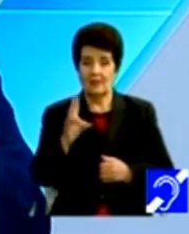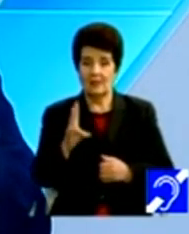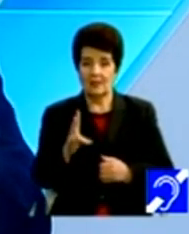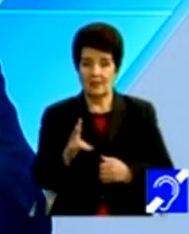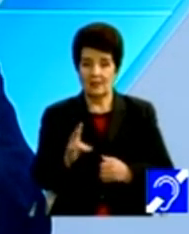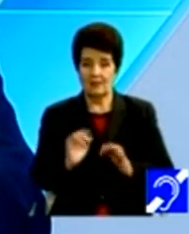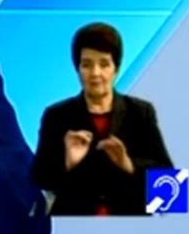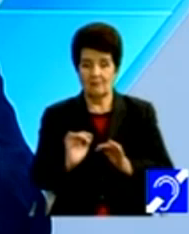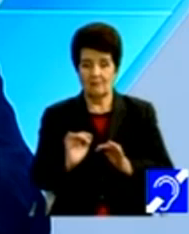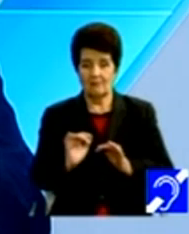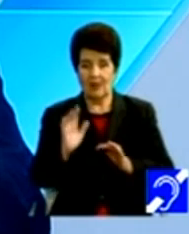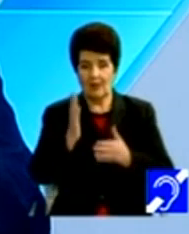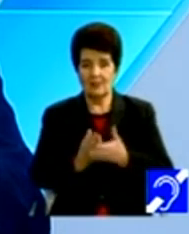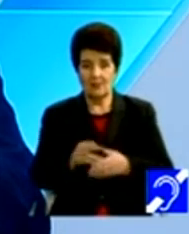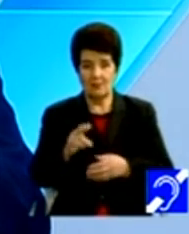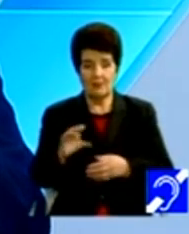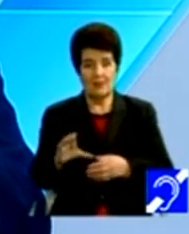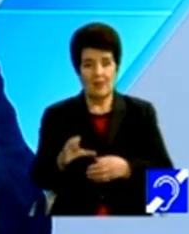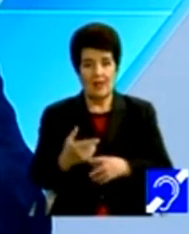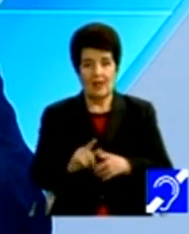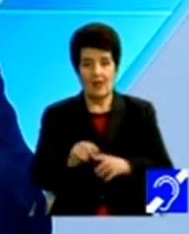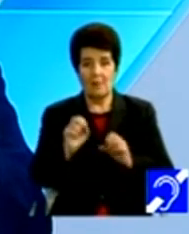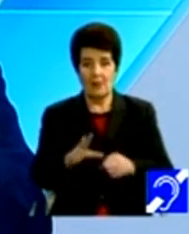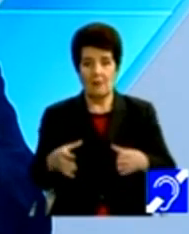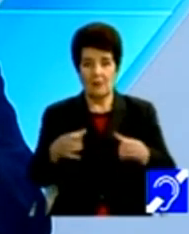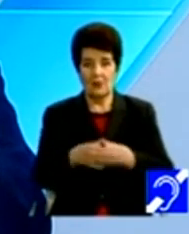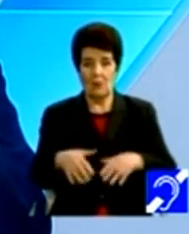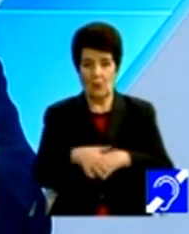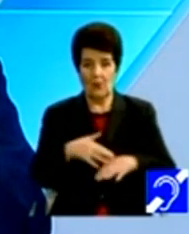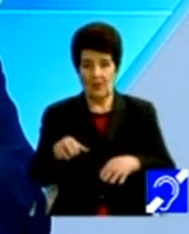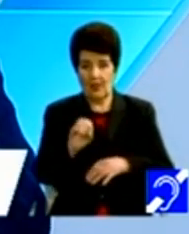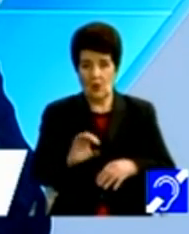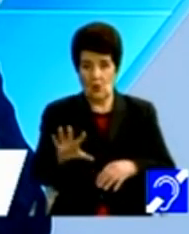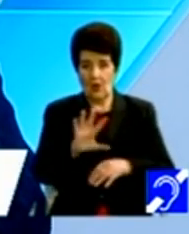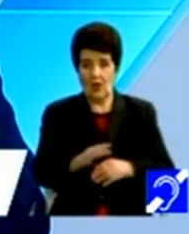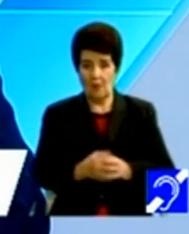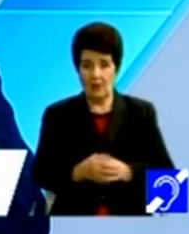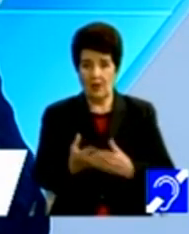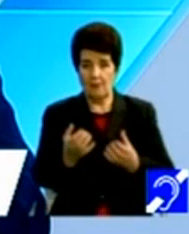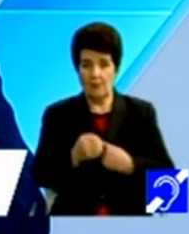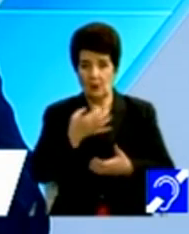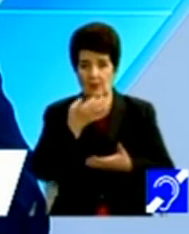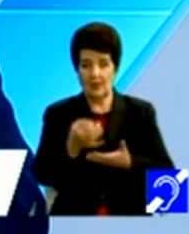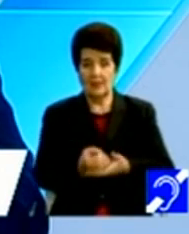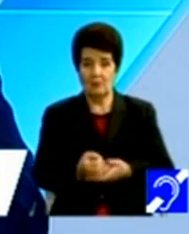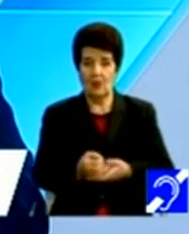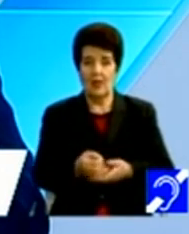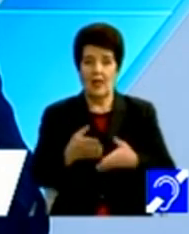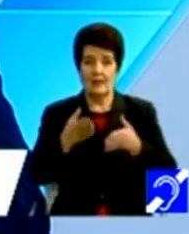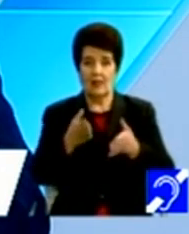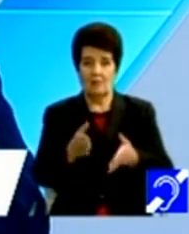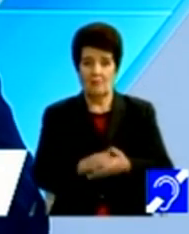PAS și DA, care suntem împreună membri a Partidului Popular European, dar am primit refuz de a merge într-un bloc. Eu